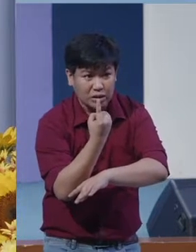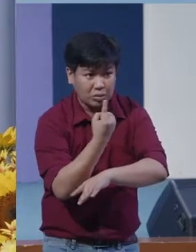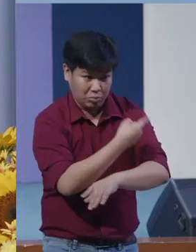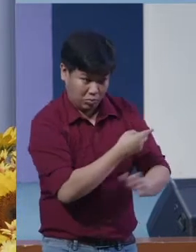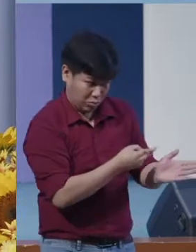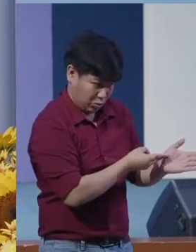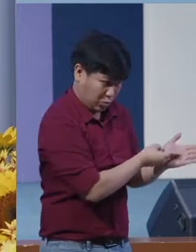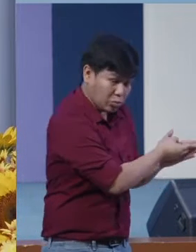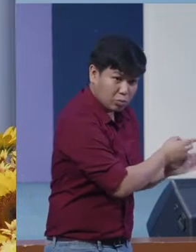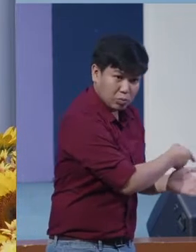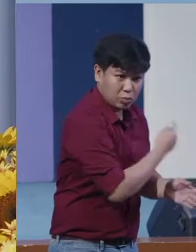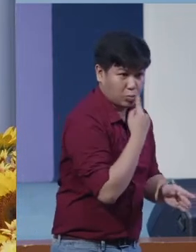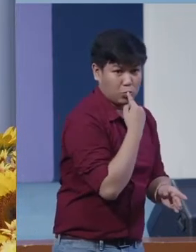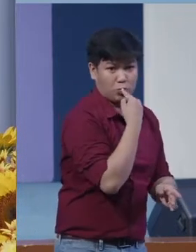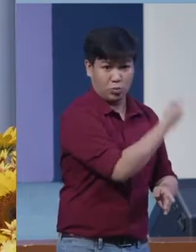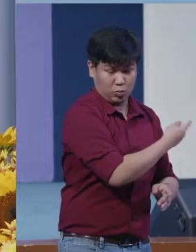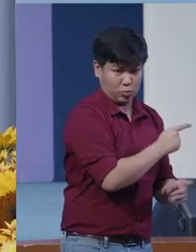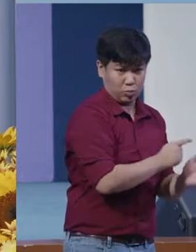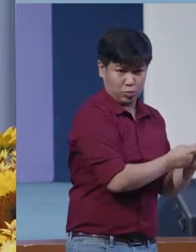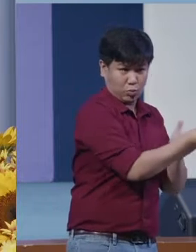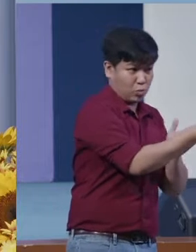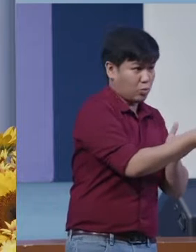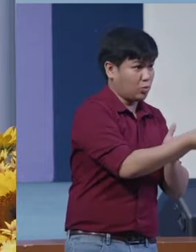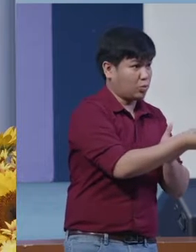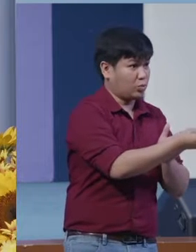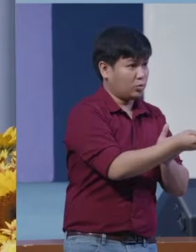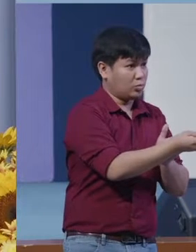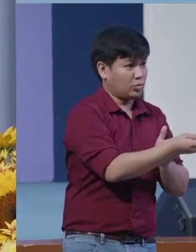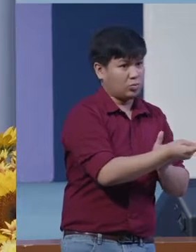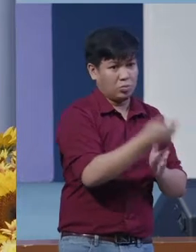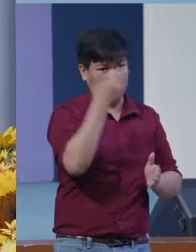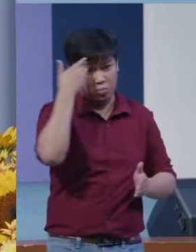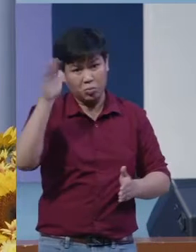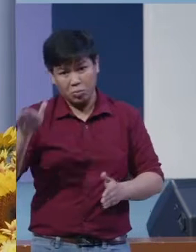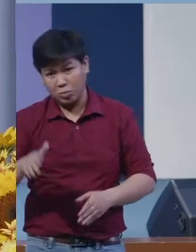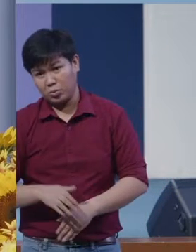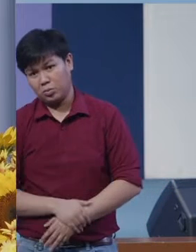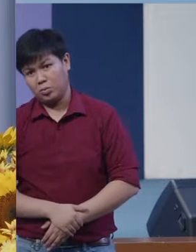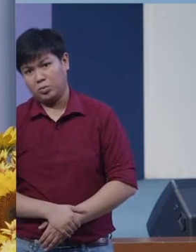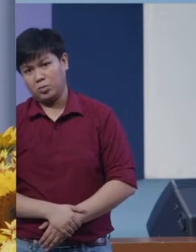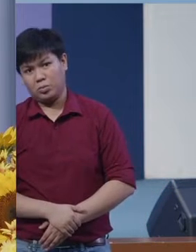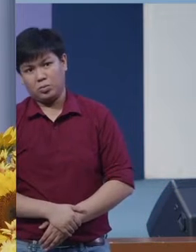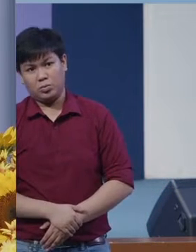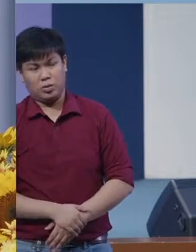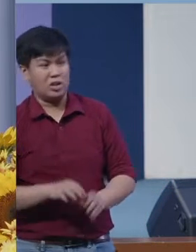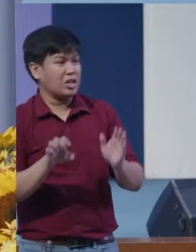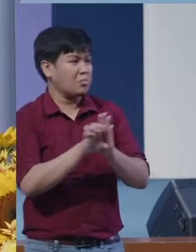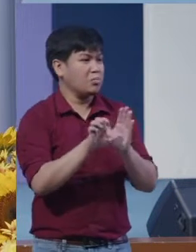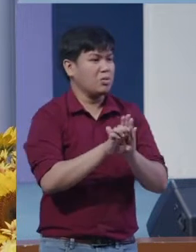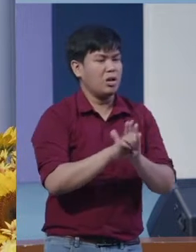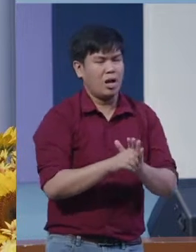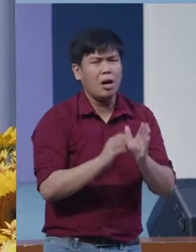May karelasyon na iba. So, under the guise of prayer request,